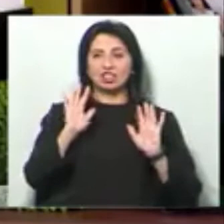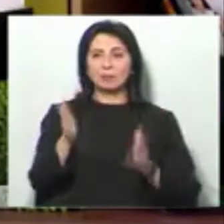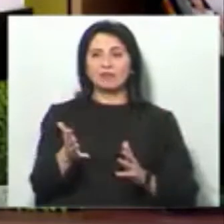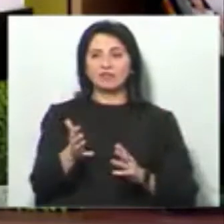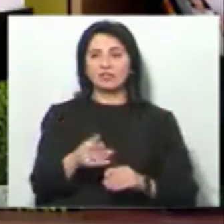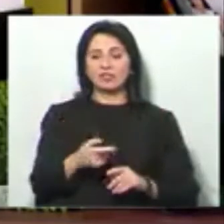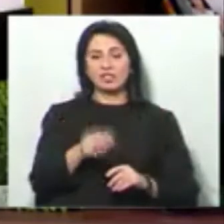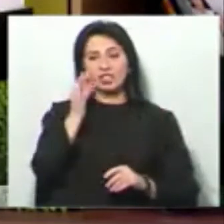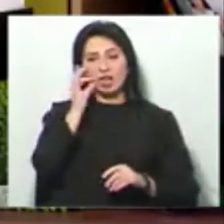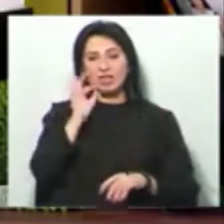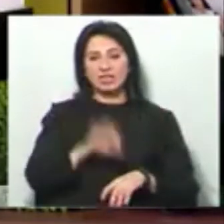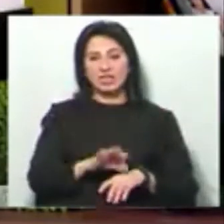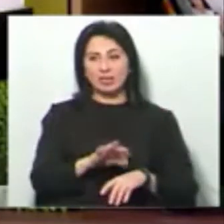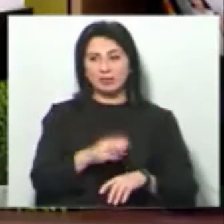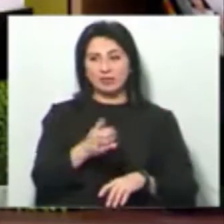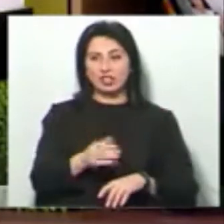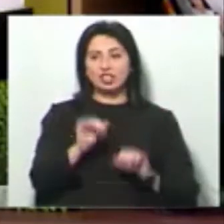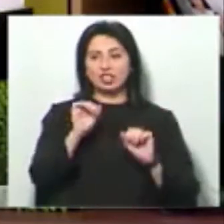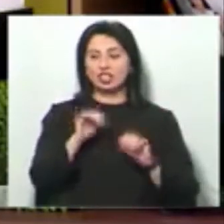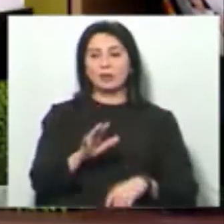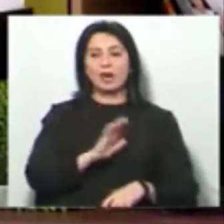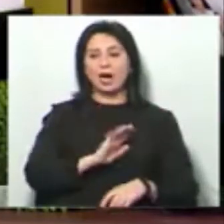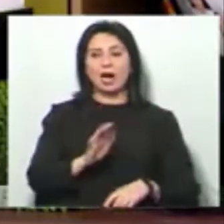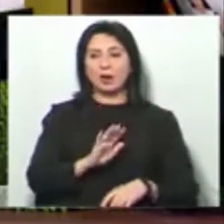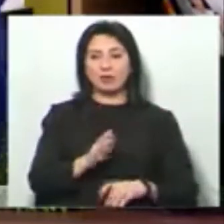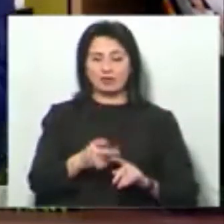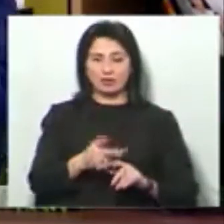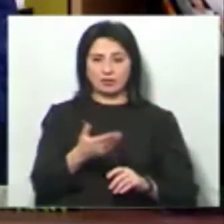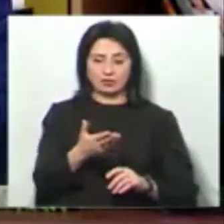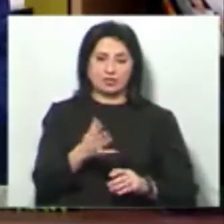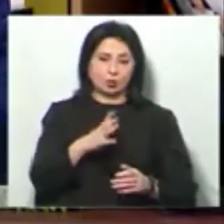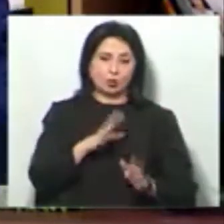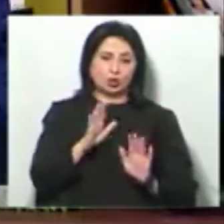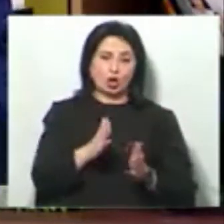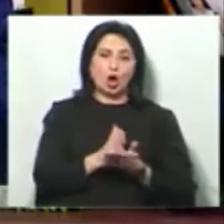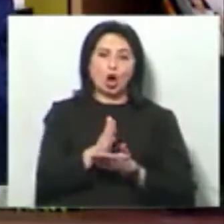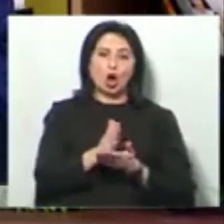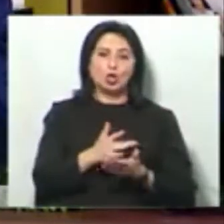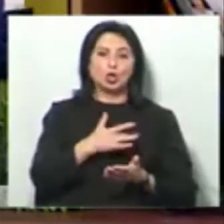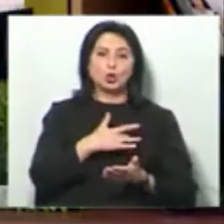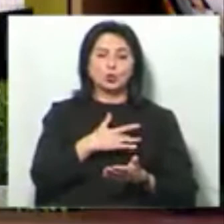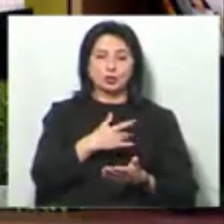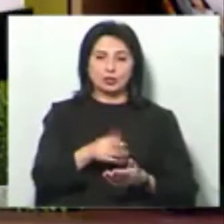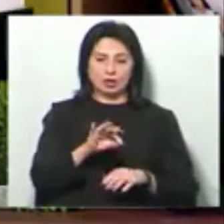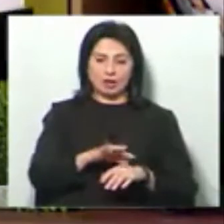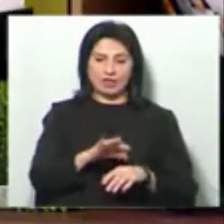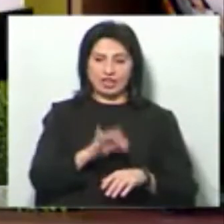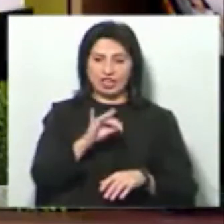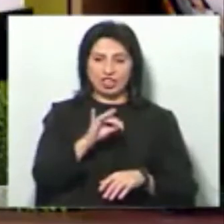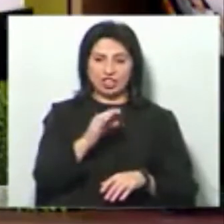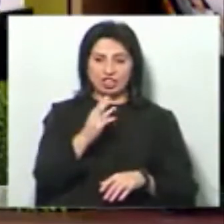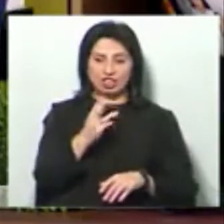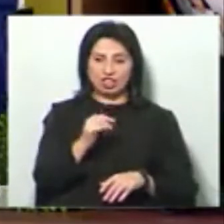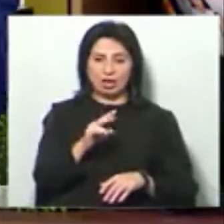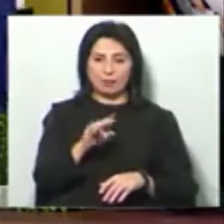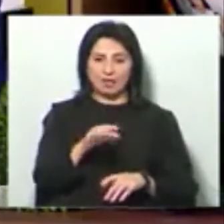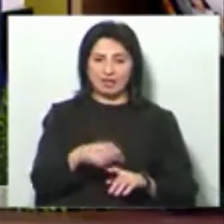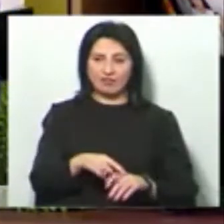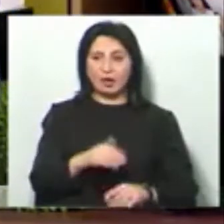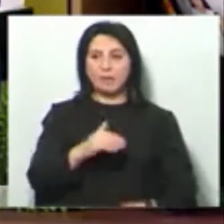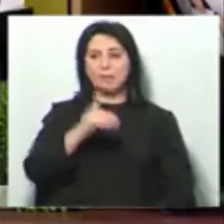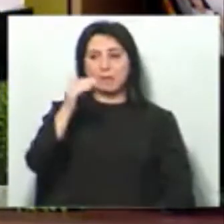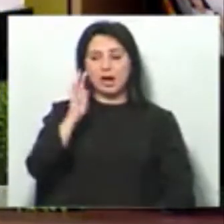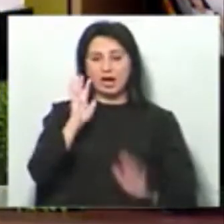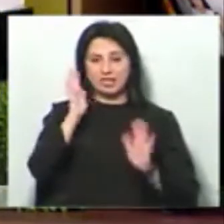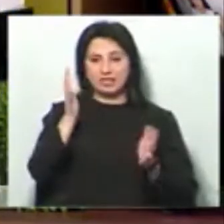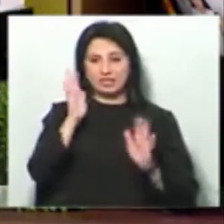პლუს თუ შაქრიანი დიაბეტია, შეიძლება არ იყოს მიოკარდიის ინფარქტი, იყოს ქრონიკული გულის შემოვლადი დაავადება, ანუ კორონარული პრობლემა და მაღალი არტერიული